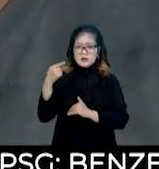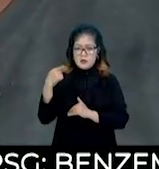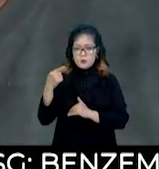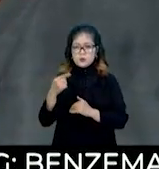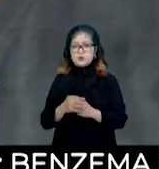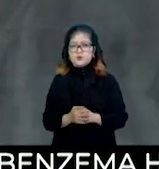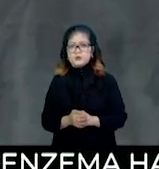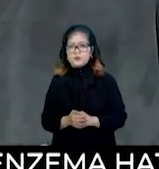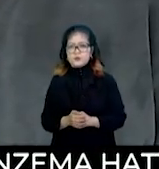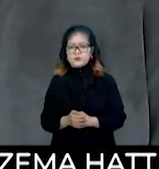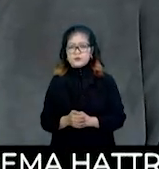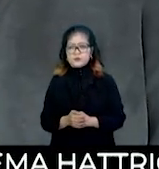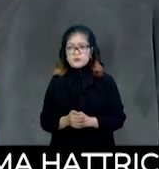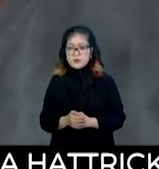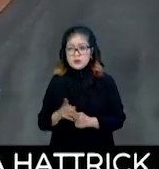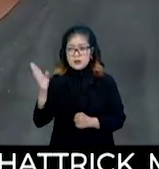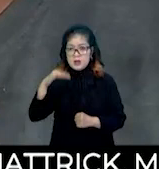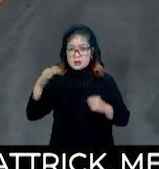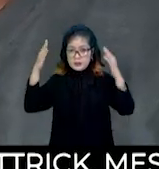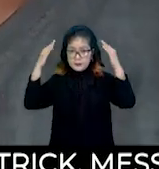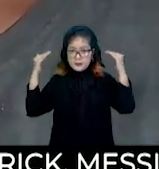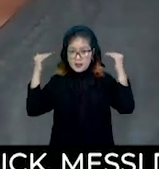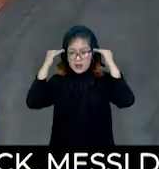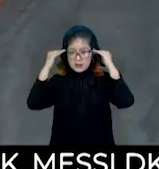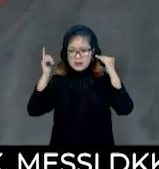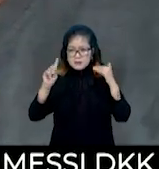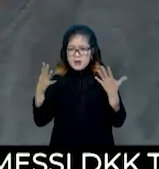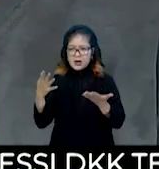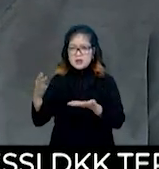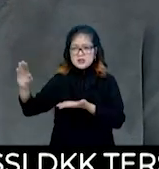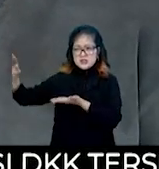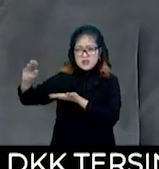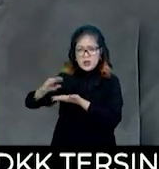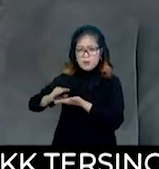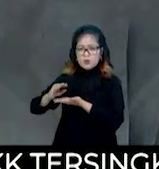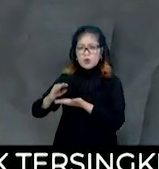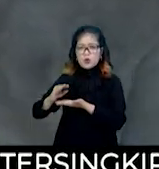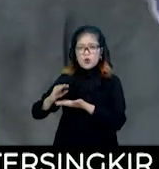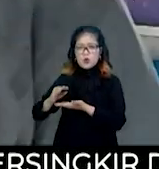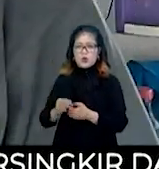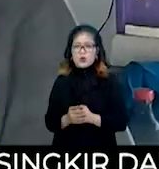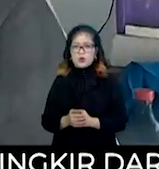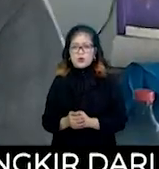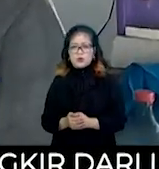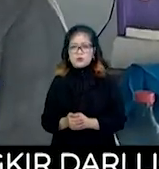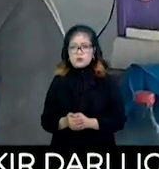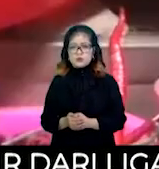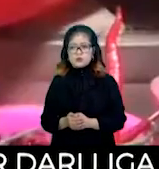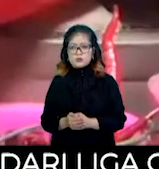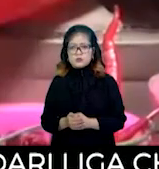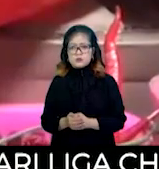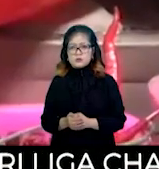dari petaninya atau memang? Bukan dari sininya. Dari mana, Bang? Kalau kita belanja dari induk. Oh, di pasar induknya.